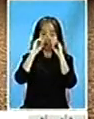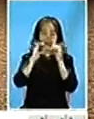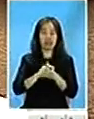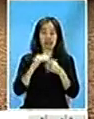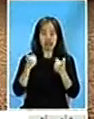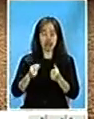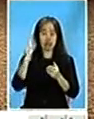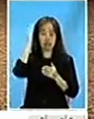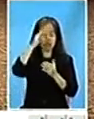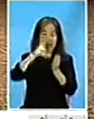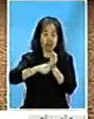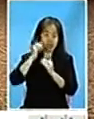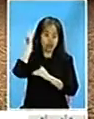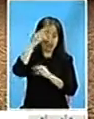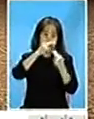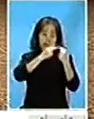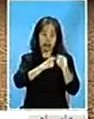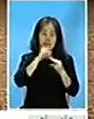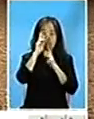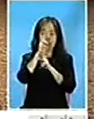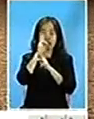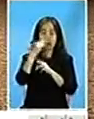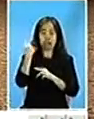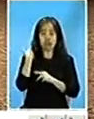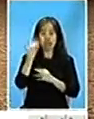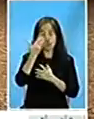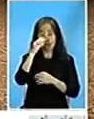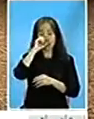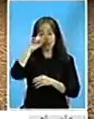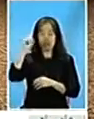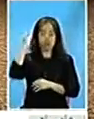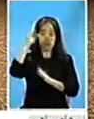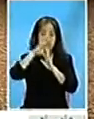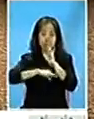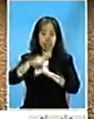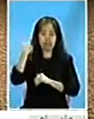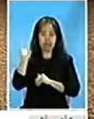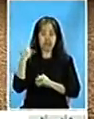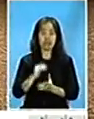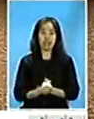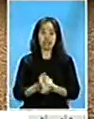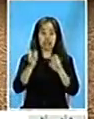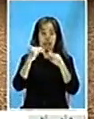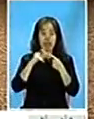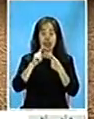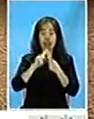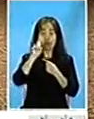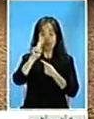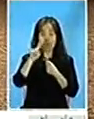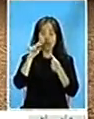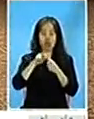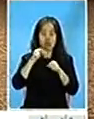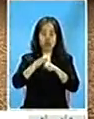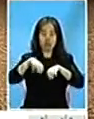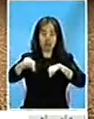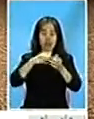ระของอนาคตประเทศไทยซึ่งท่านสมาชิกอาจจะได้อภิปรายต่อไปนะคะว่าเป็นอย่างไรอันที่สองดิฉันเห็นว่าการจะทำงบประมาณ